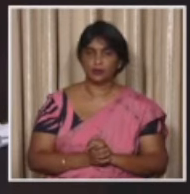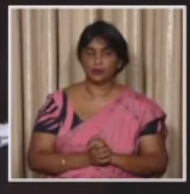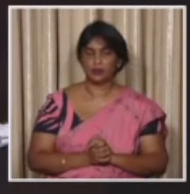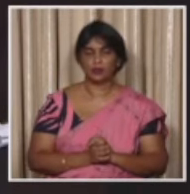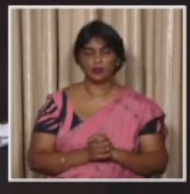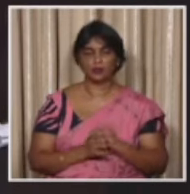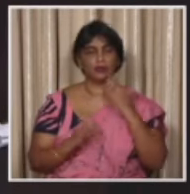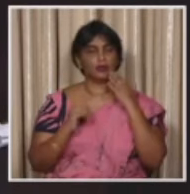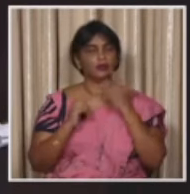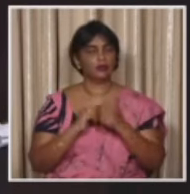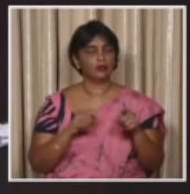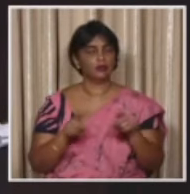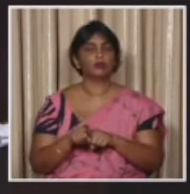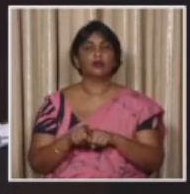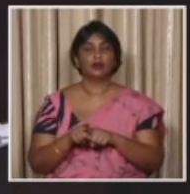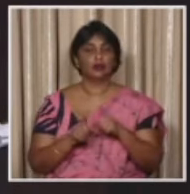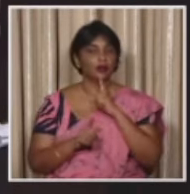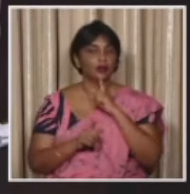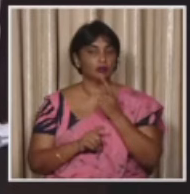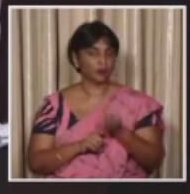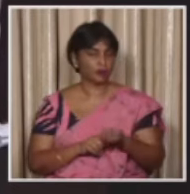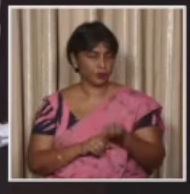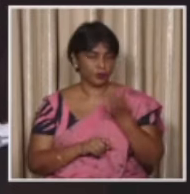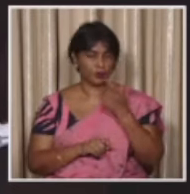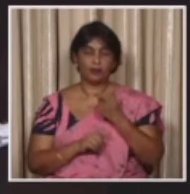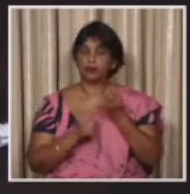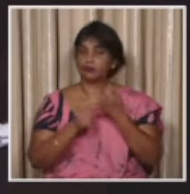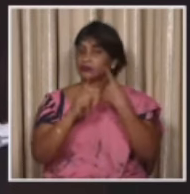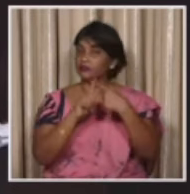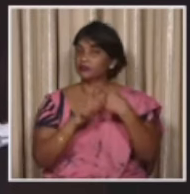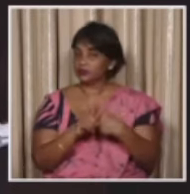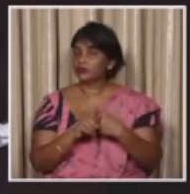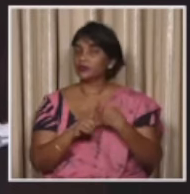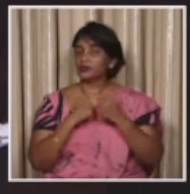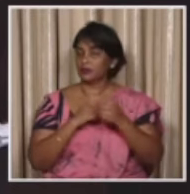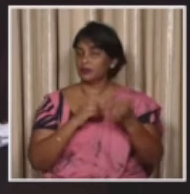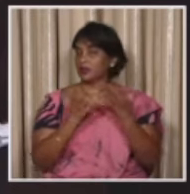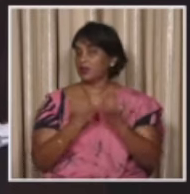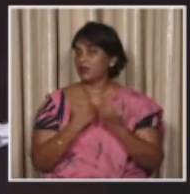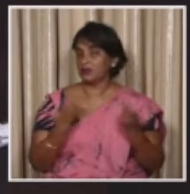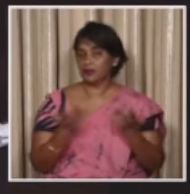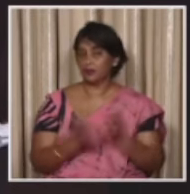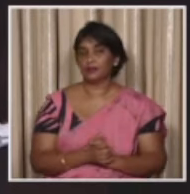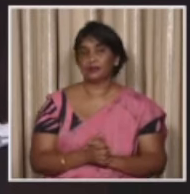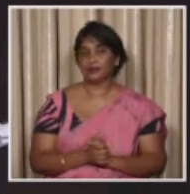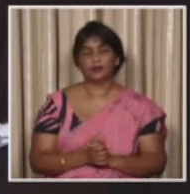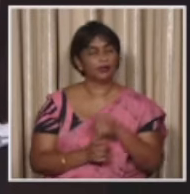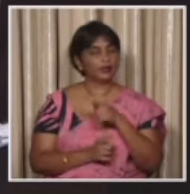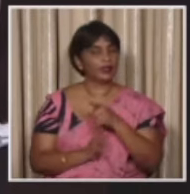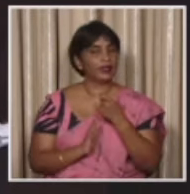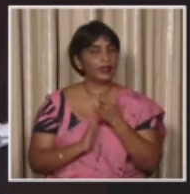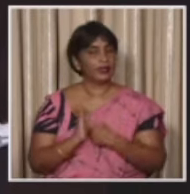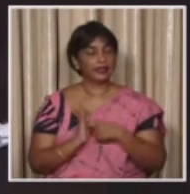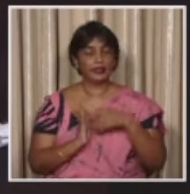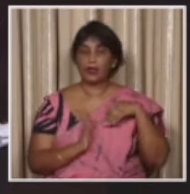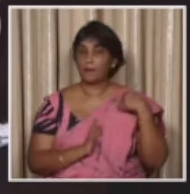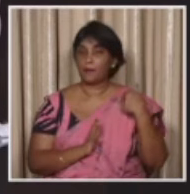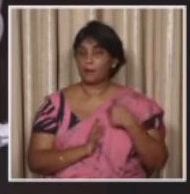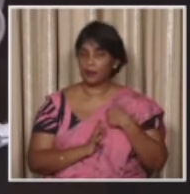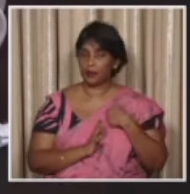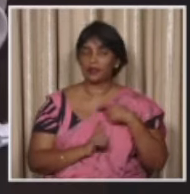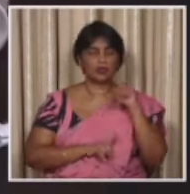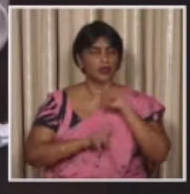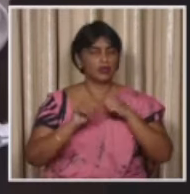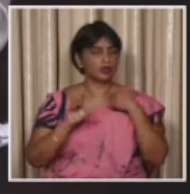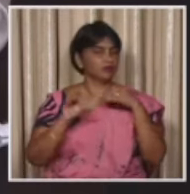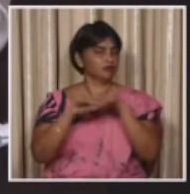මේකට චීෆ් වැලියුවගේ වැලිඩේෂන් එකක් ගත්තේ නැහැ? ඇයි නීතිපතිවරයාගේ කොන්කරන්ස් එකක්